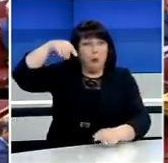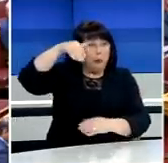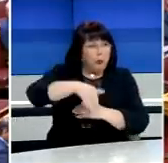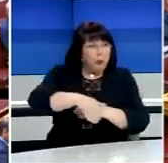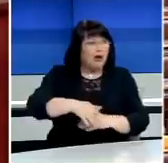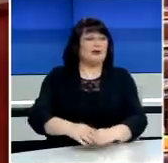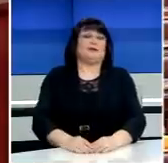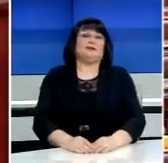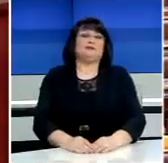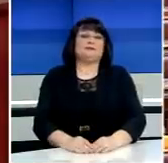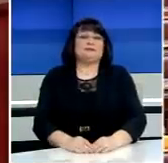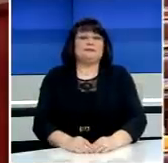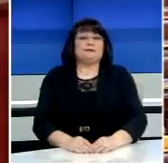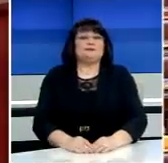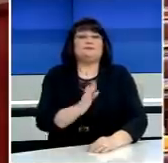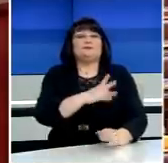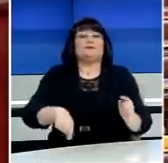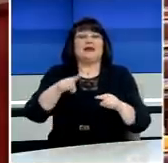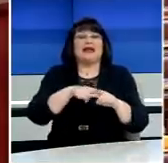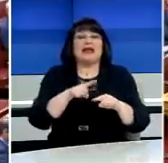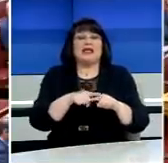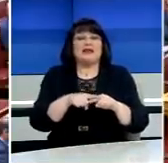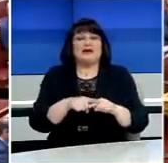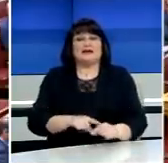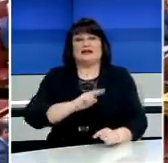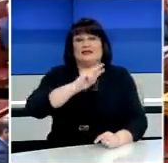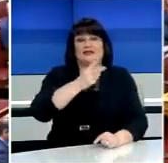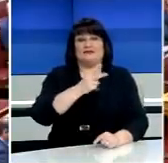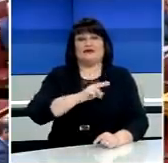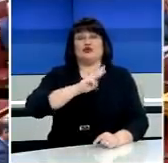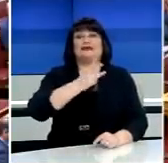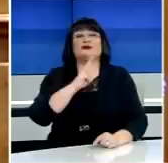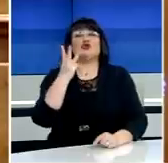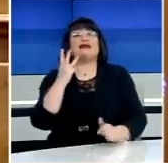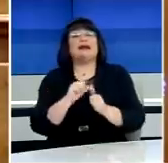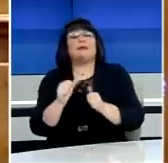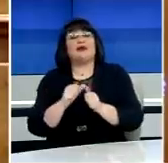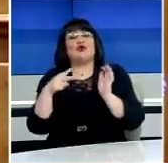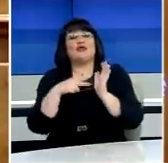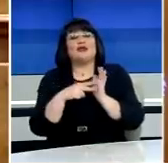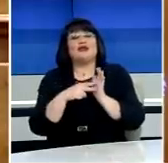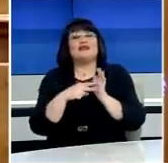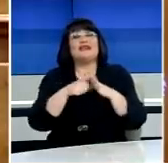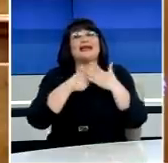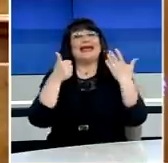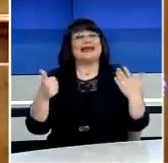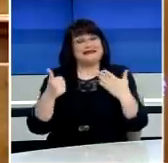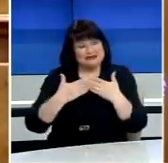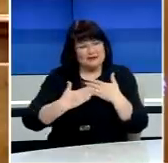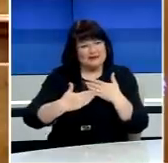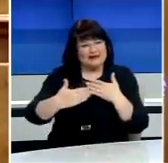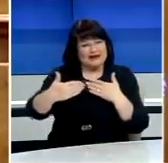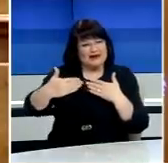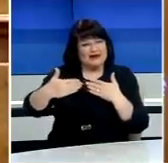και η χώρα άρχισε από το δεύτερο, τρίτο τρίμηνο του 2016 να